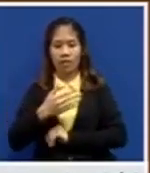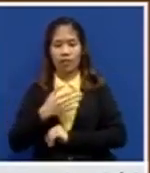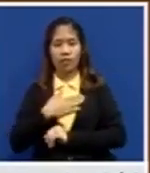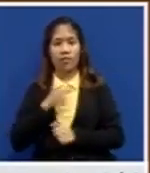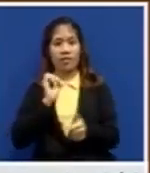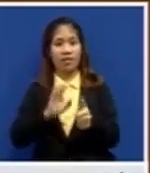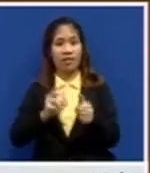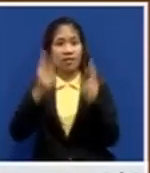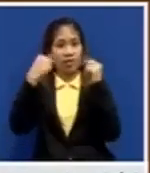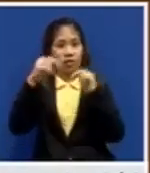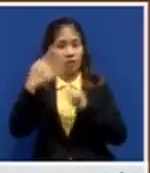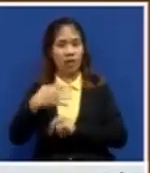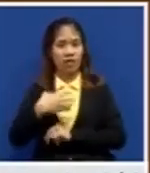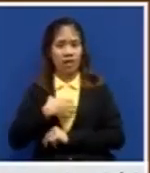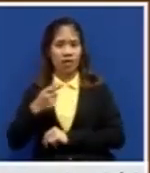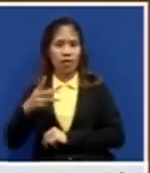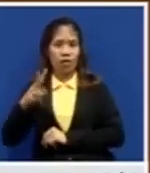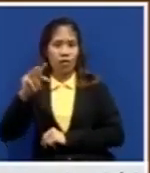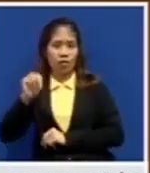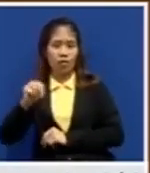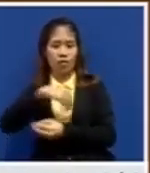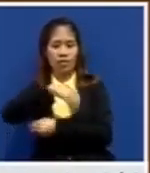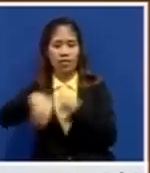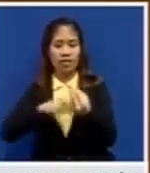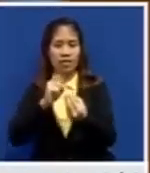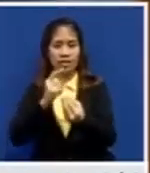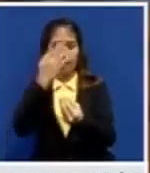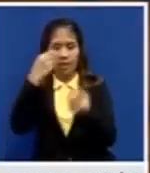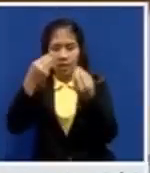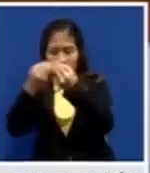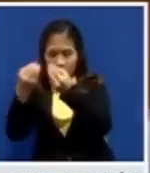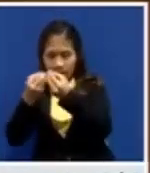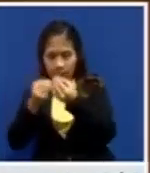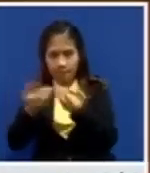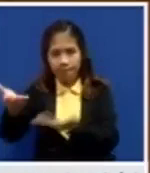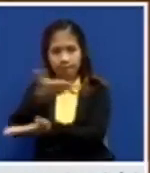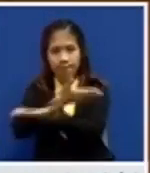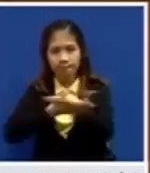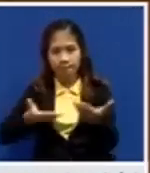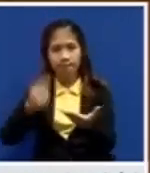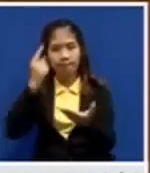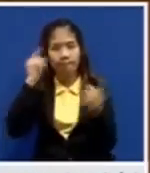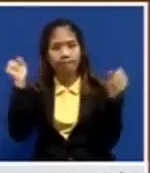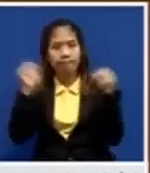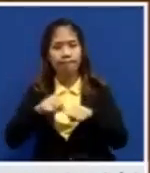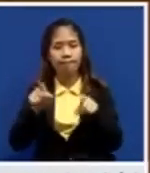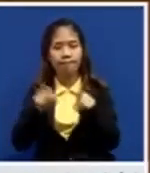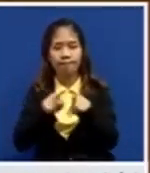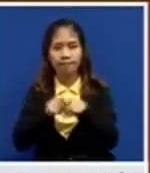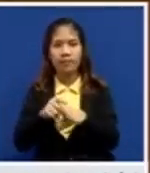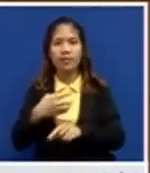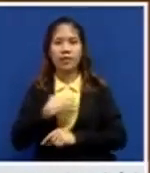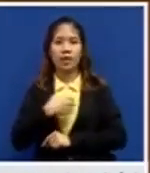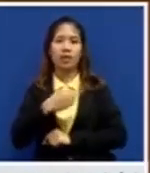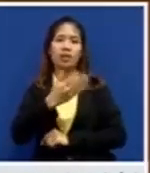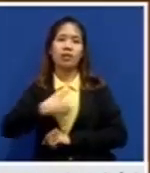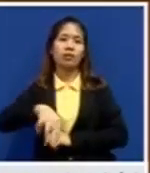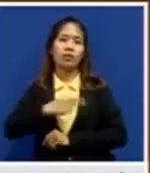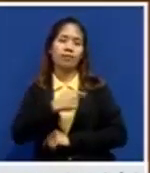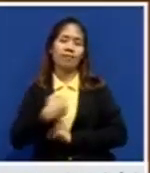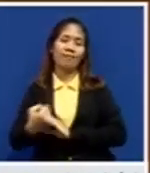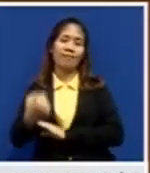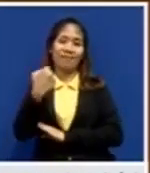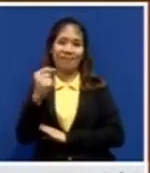กไปแล้วว่าควรจะมีครม.เศรษฐกิจเพื่อทุกคนได้มานั่งหารือกันและไปในทางเดียวกันขอให้มั่นใจขออย่างนึงคือว่